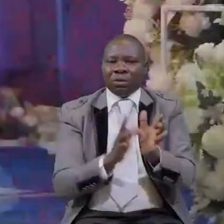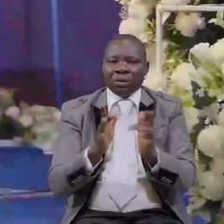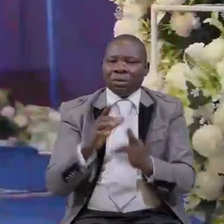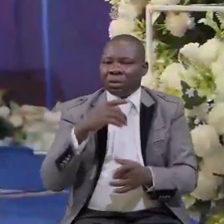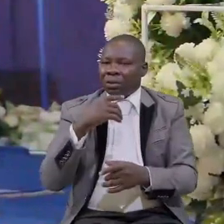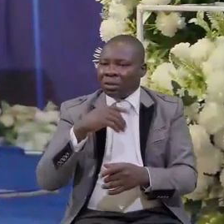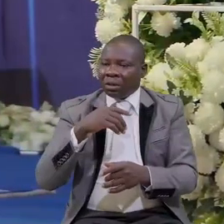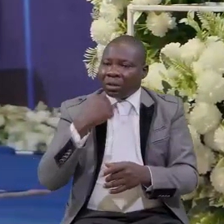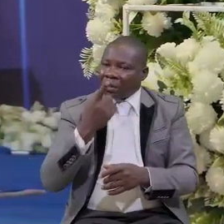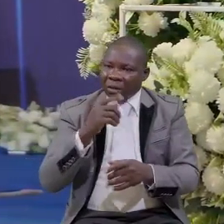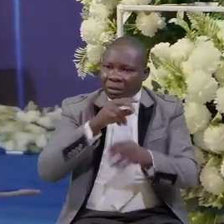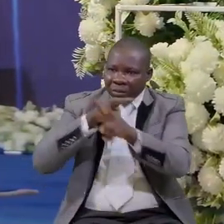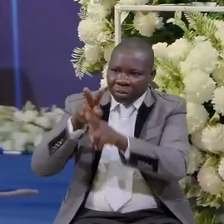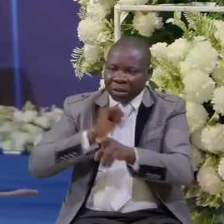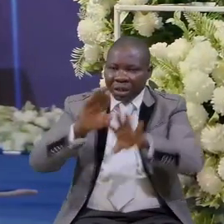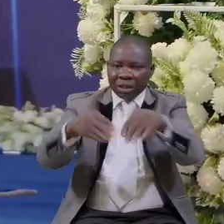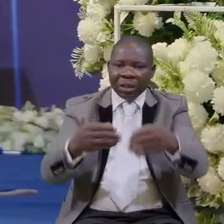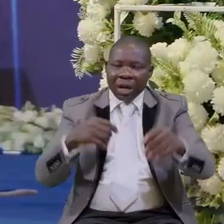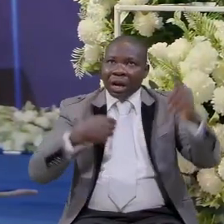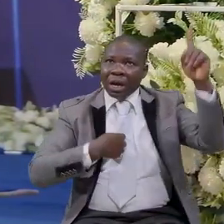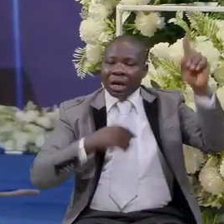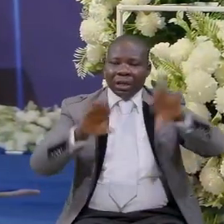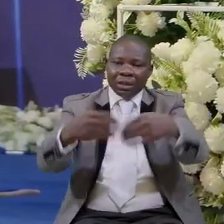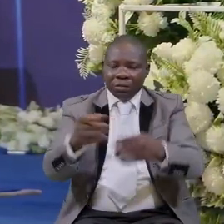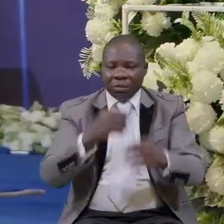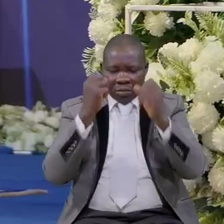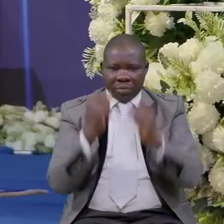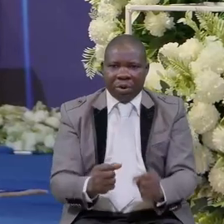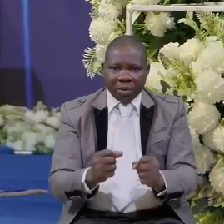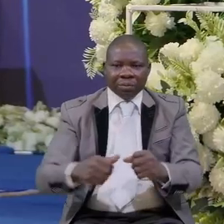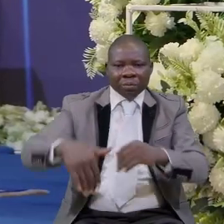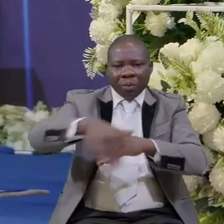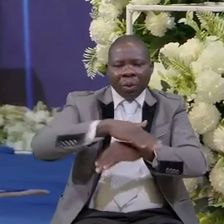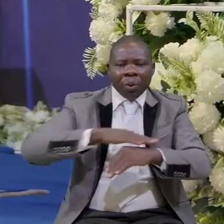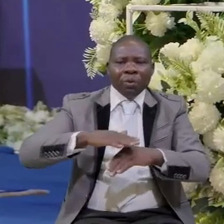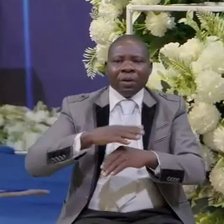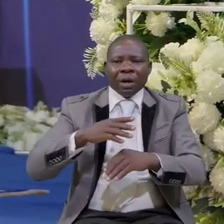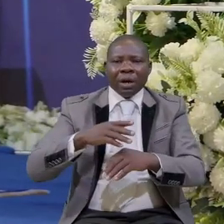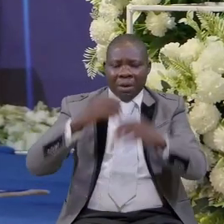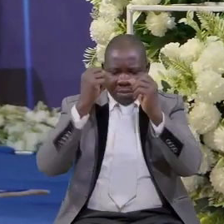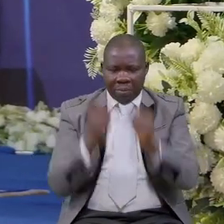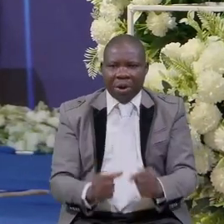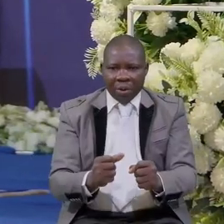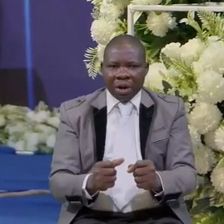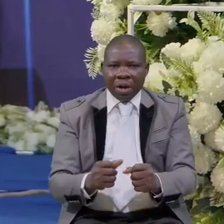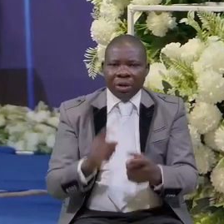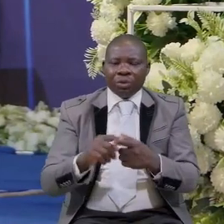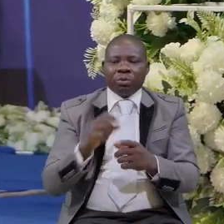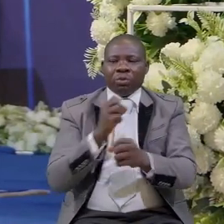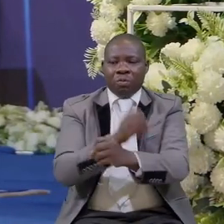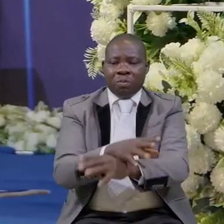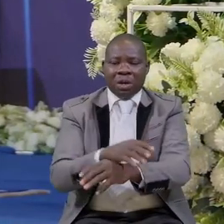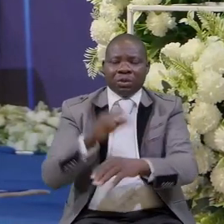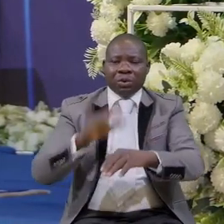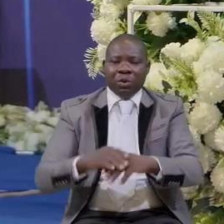Jésus a dit, voici, je vous ai donné le pouvoir de marcher sur toute